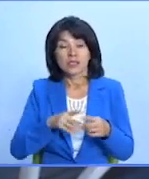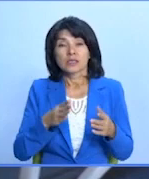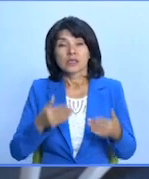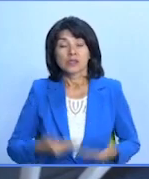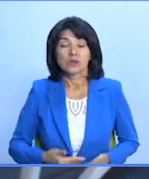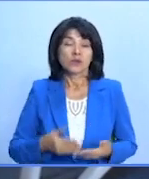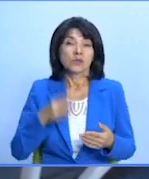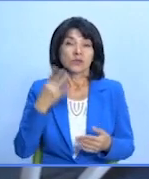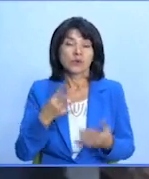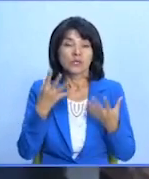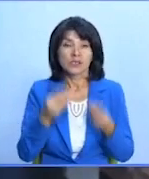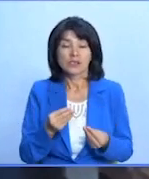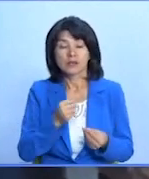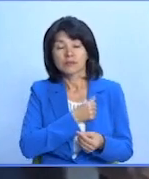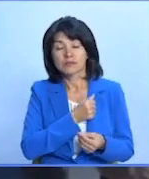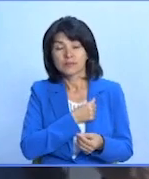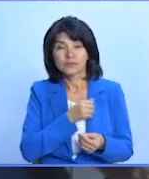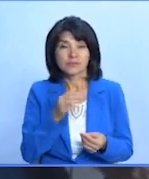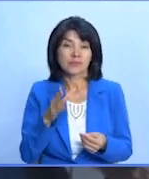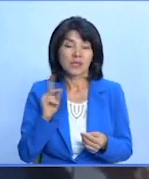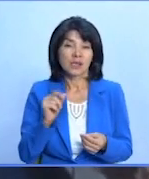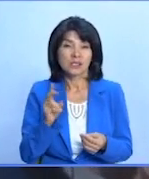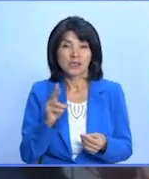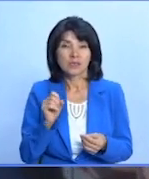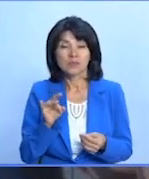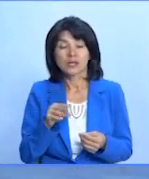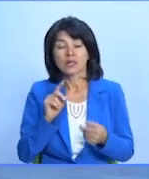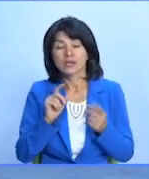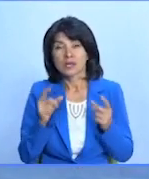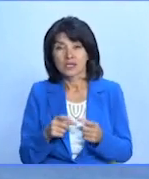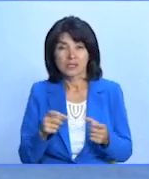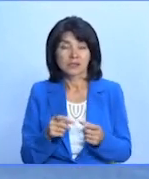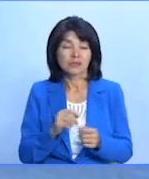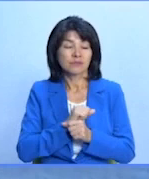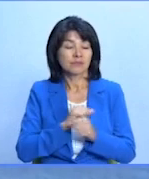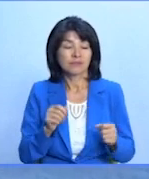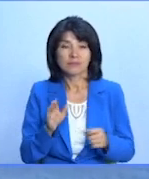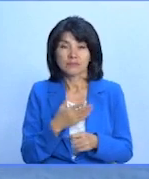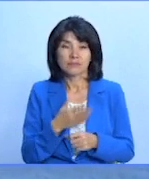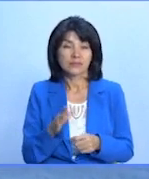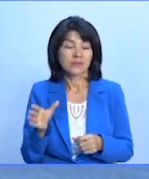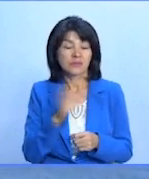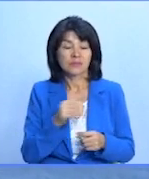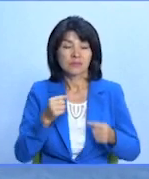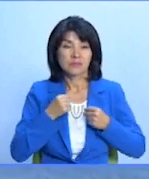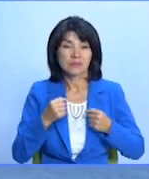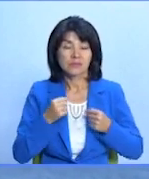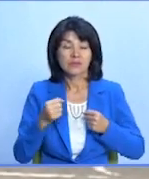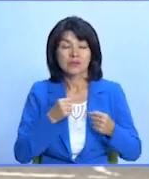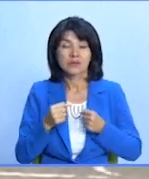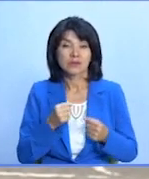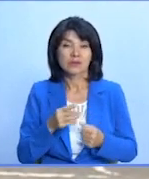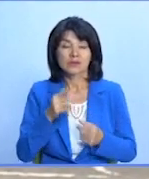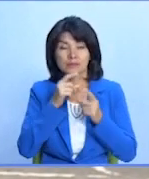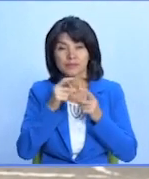дней живут в боевых казармах из-за карантина им запрещено покидать территорию все тренировки проводятся в соответствии с требованиями карантина солдаты